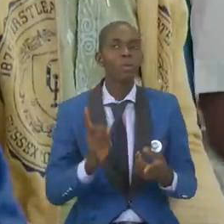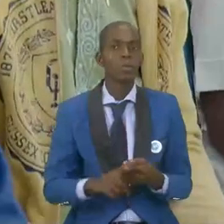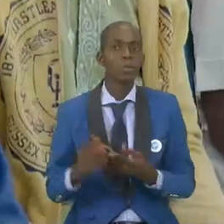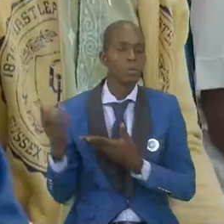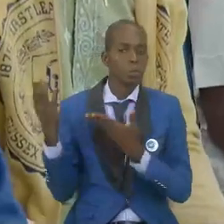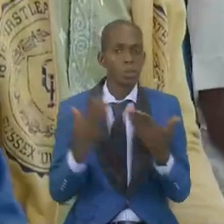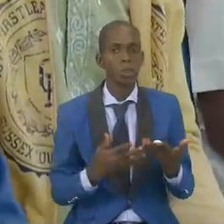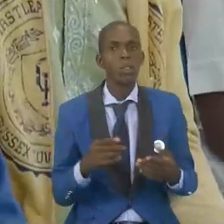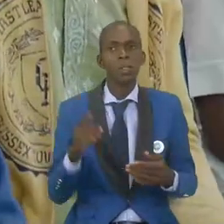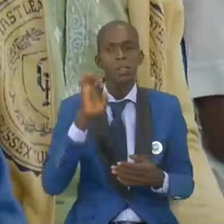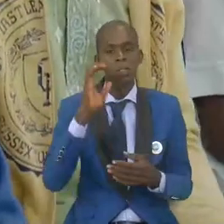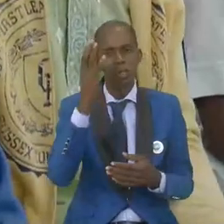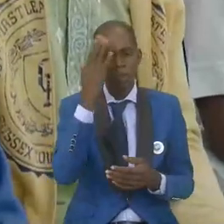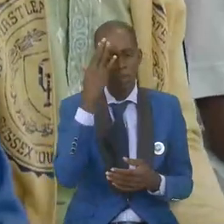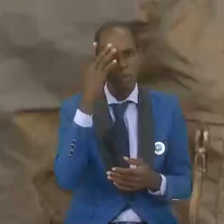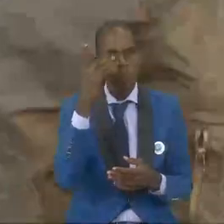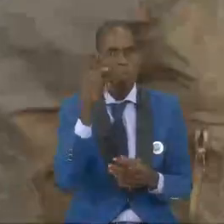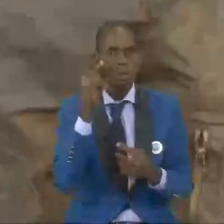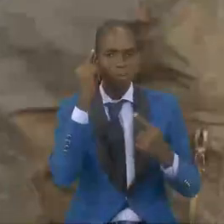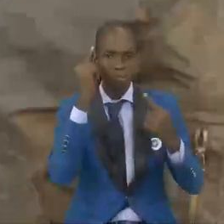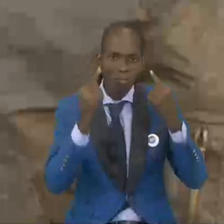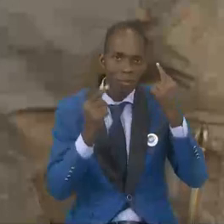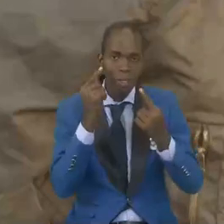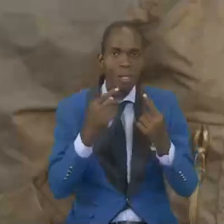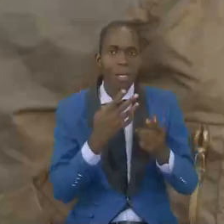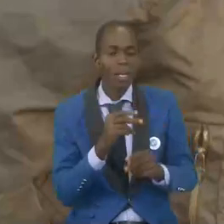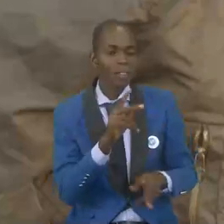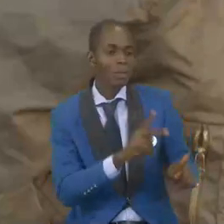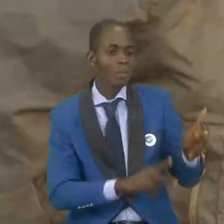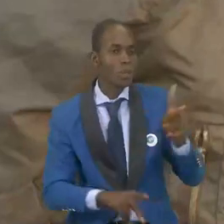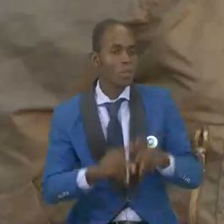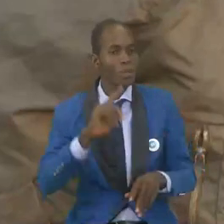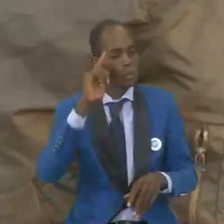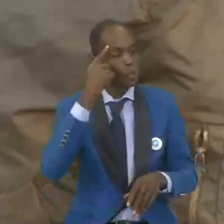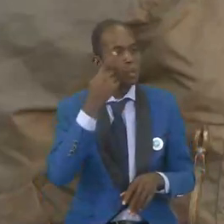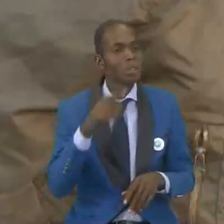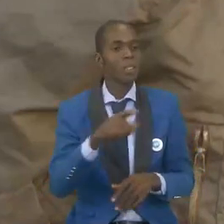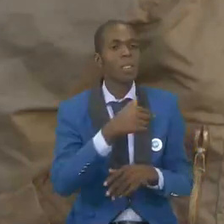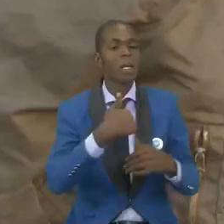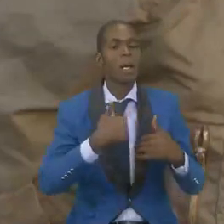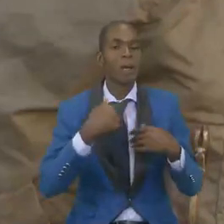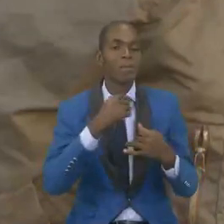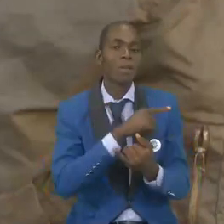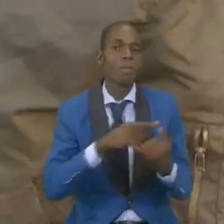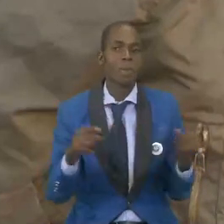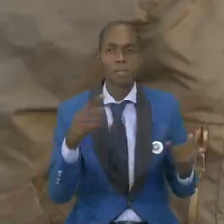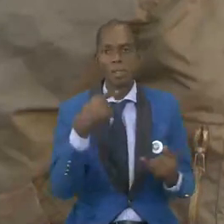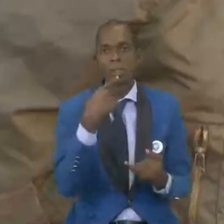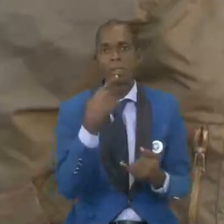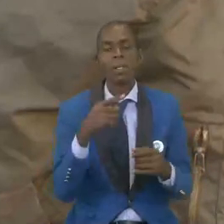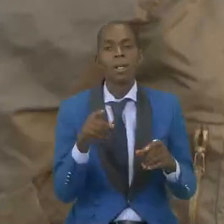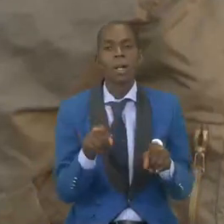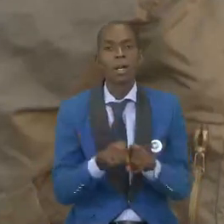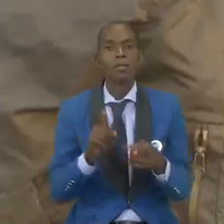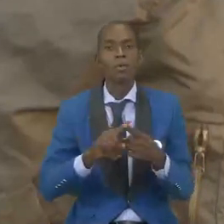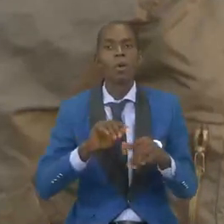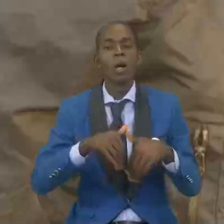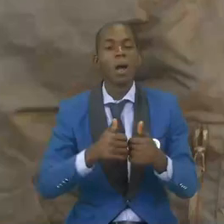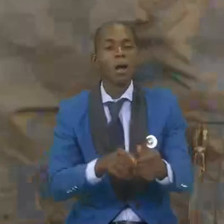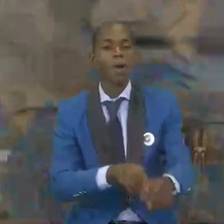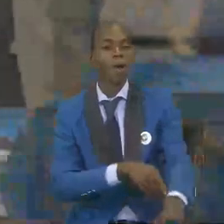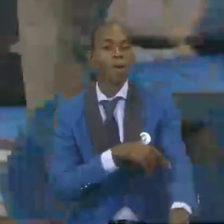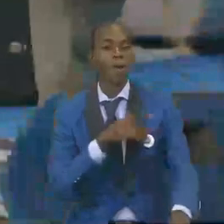Ils connaissaient le malheur qu'ils voulaient causer. Et ils pensaient qu'ils avaient le